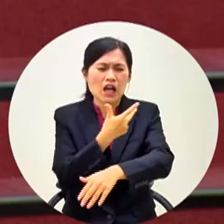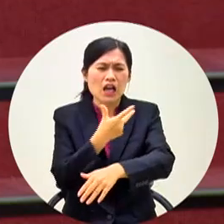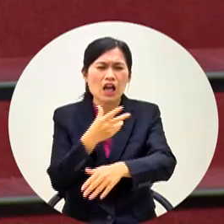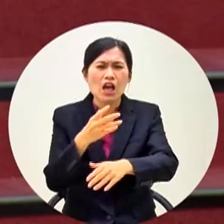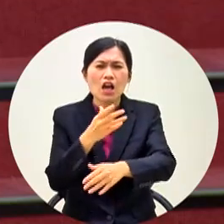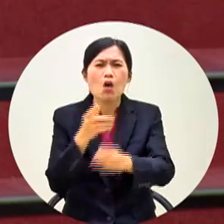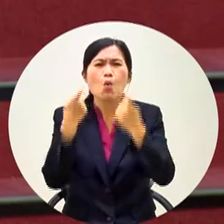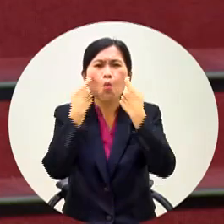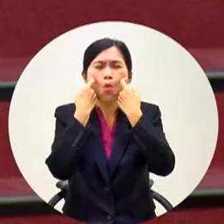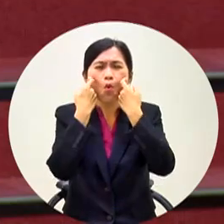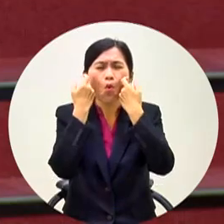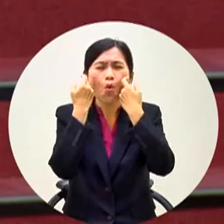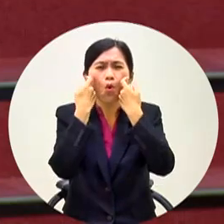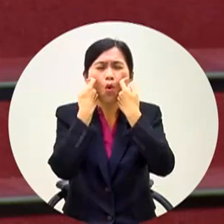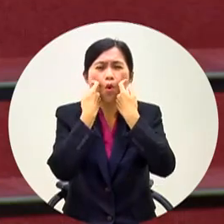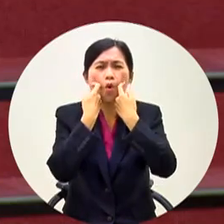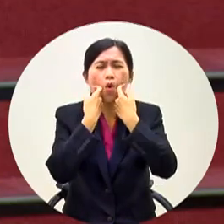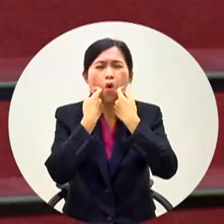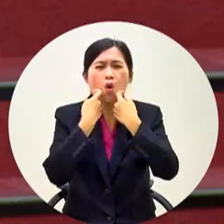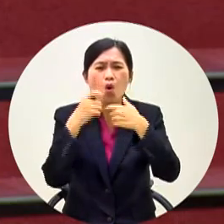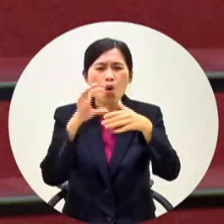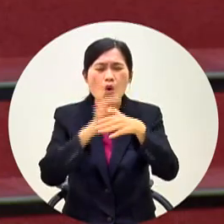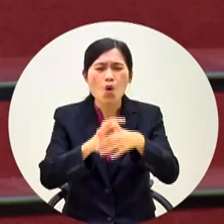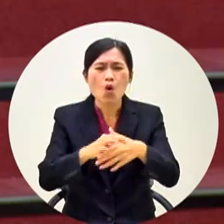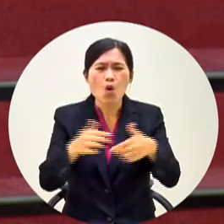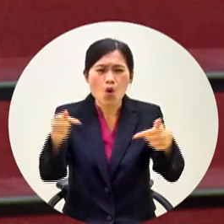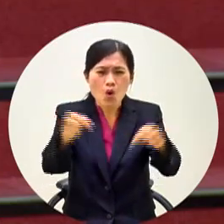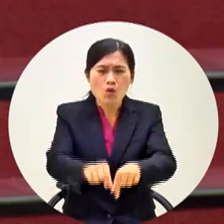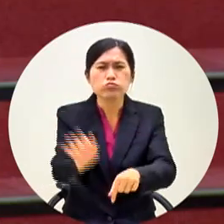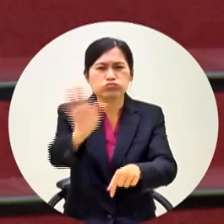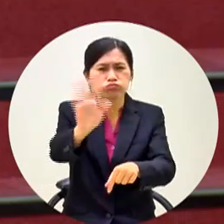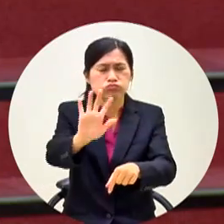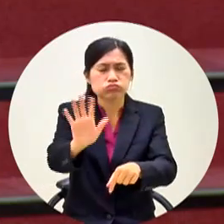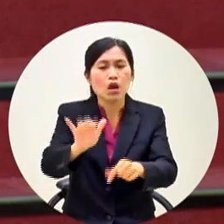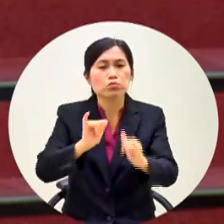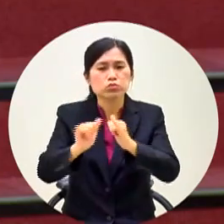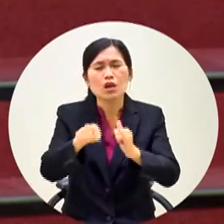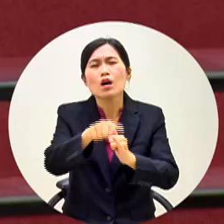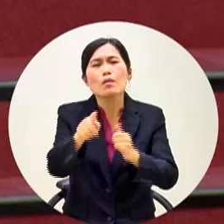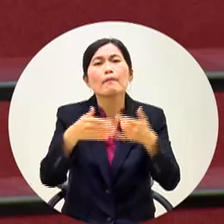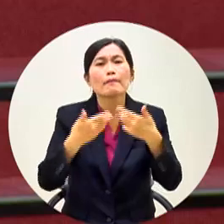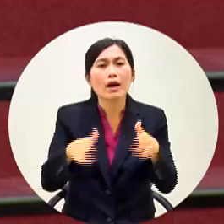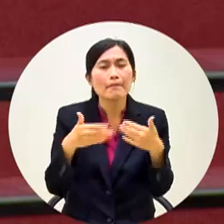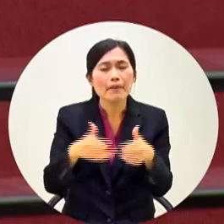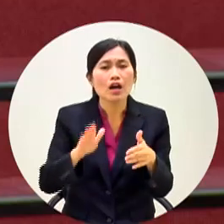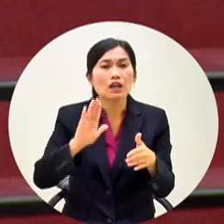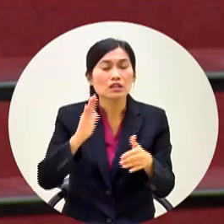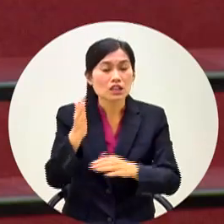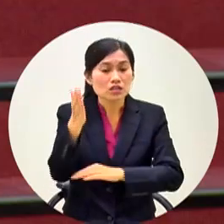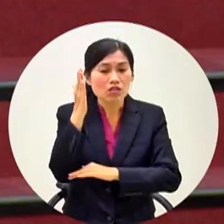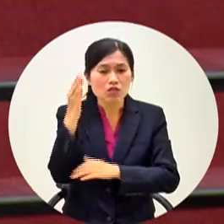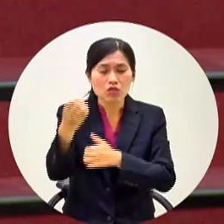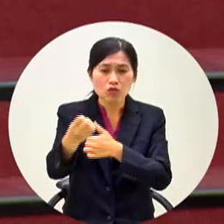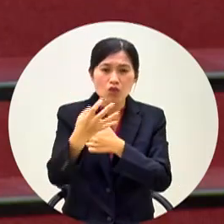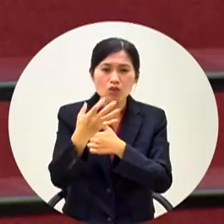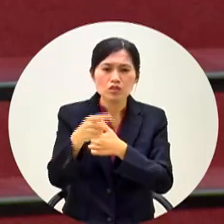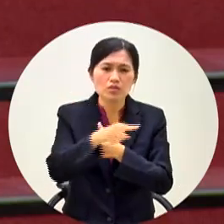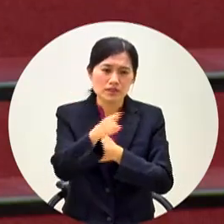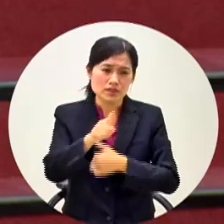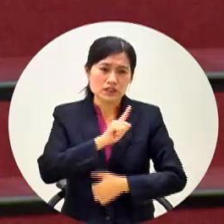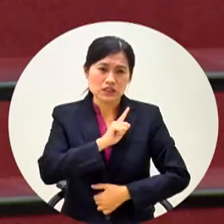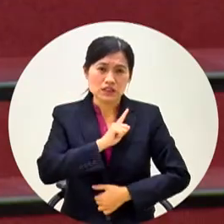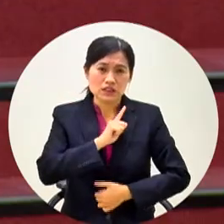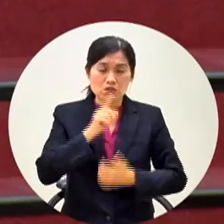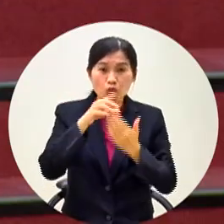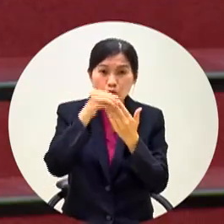样的状况，我们可以知道民众他们不要吃莱克多巴胺，但是政府告诉我们，你们可以自由去选择。